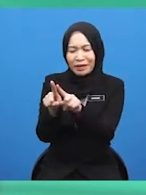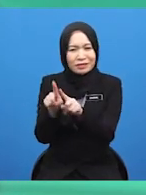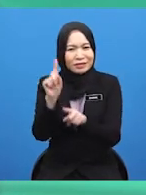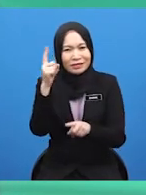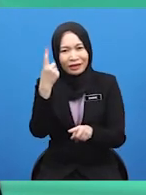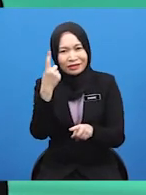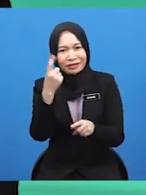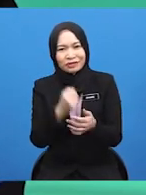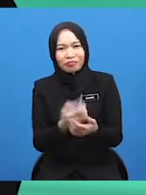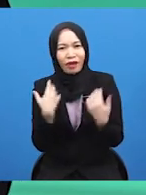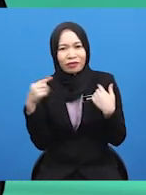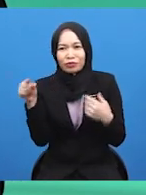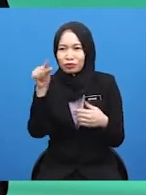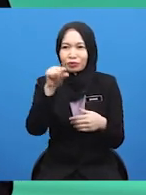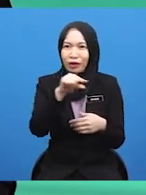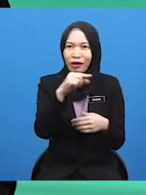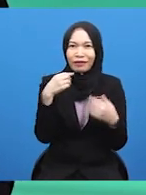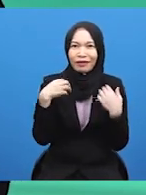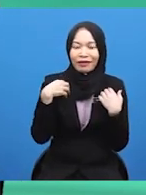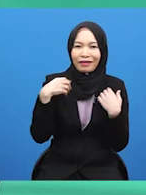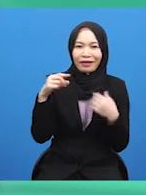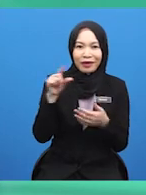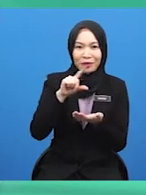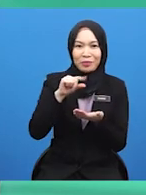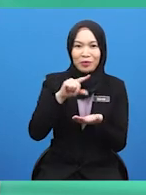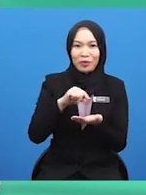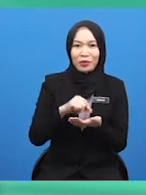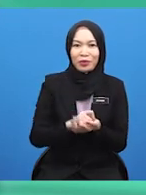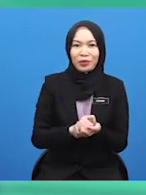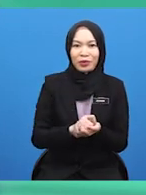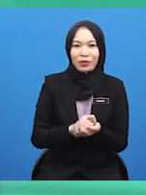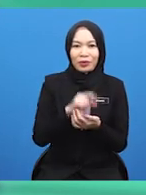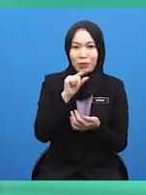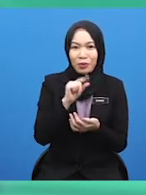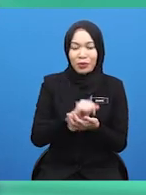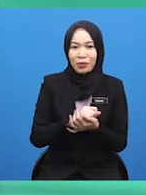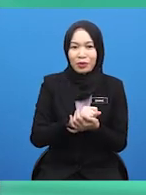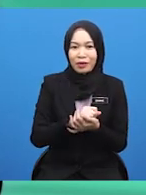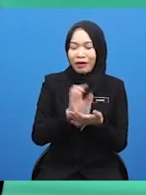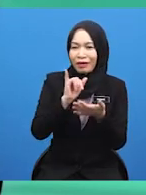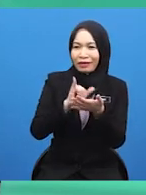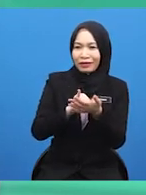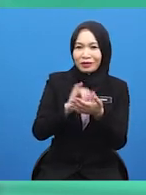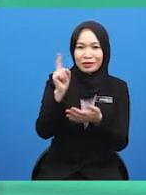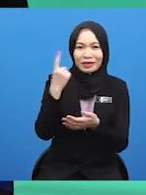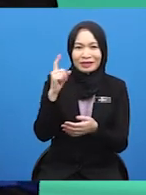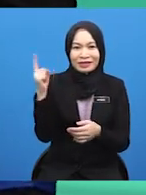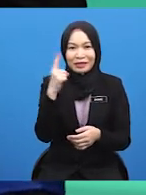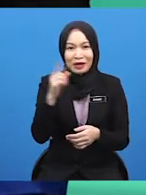tu ada gunung ganang dua ketul, lepas tu ada burung, ada pokok kelapa kat tepi. Itulah lukisan. Ya, dan rumah empat